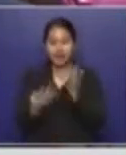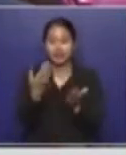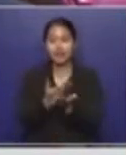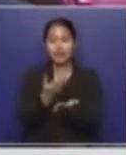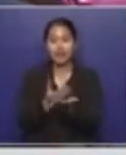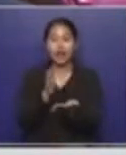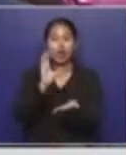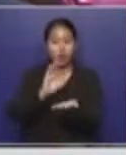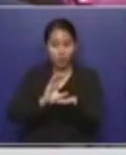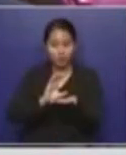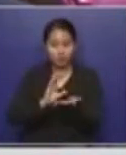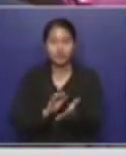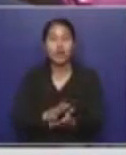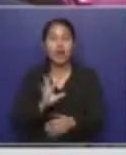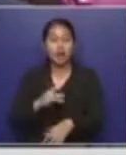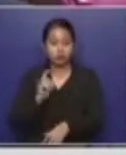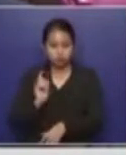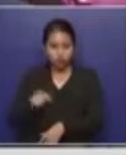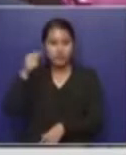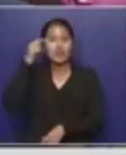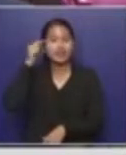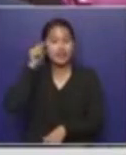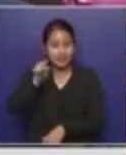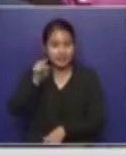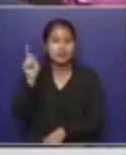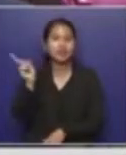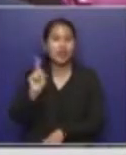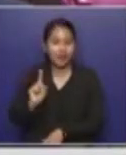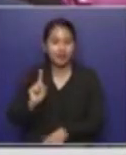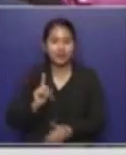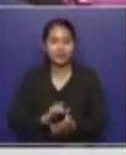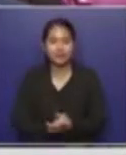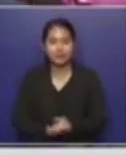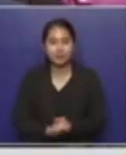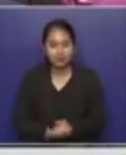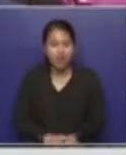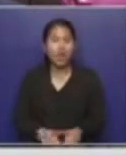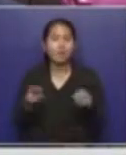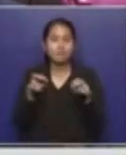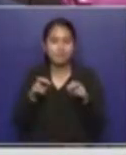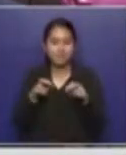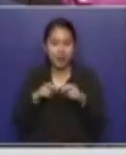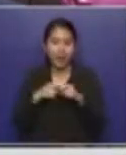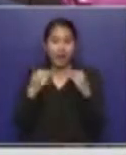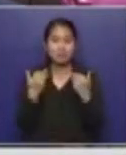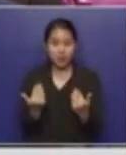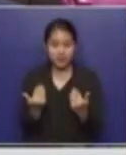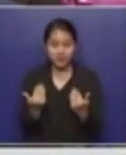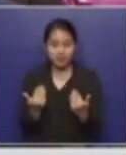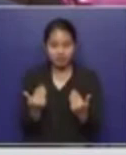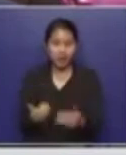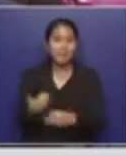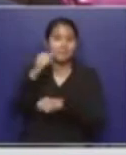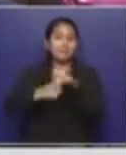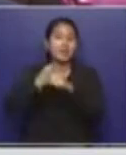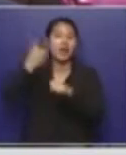ำปีสิ่งที่เราต้องคำนึงถึงที่สุดนั่นคือเหตุบ้านการเมืองในปัจจุบันและล่องลอยของปีที่ผ่าน